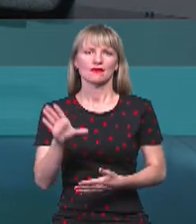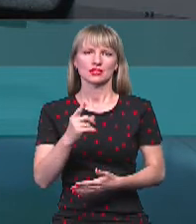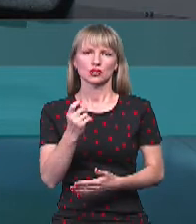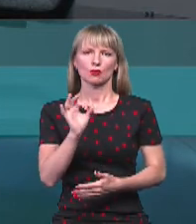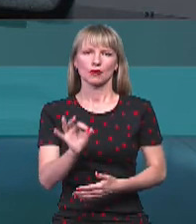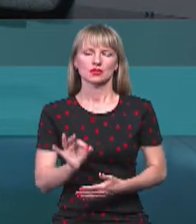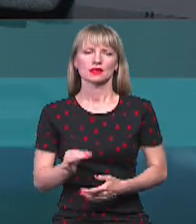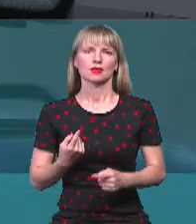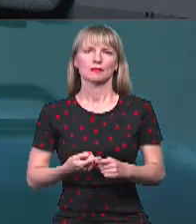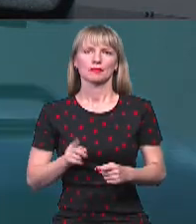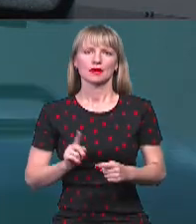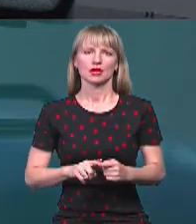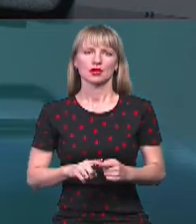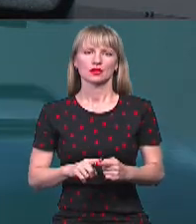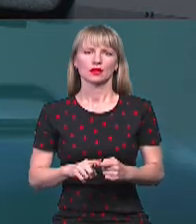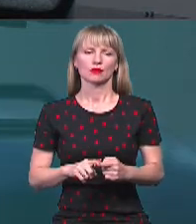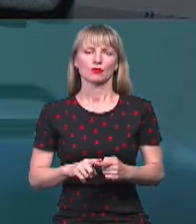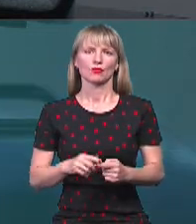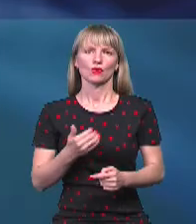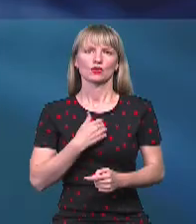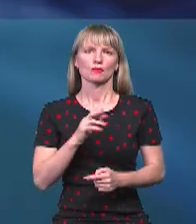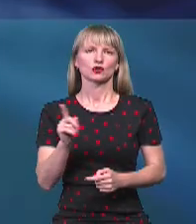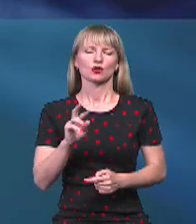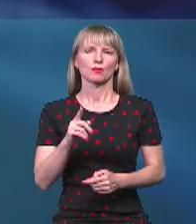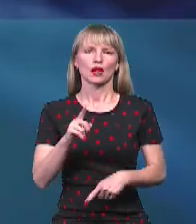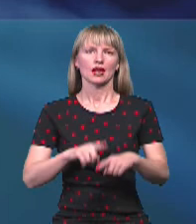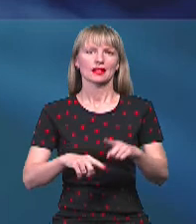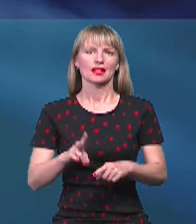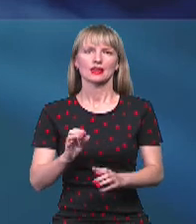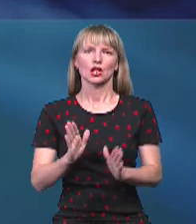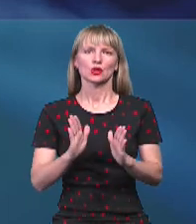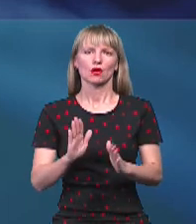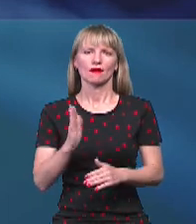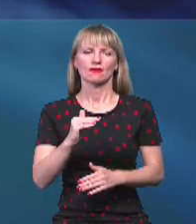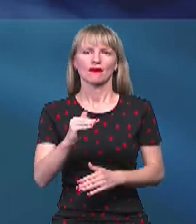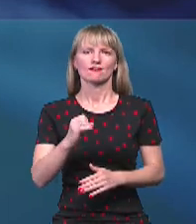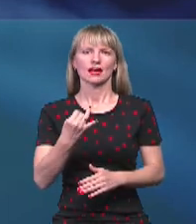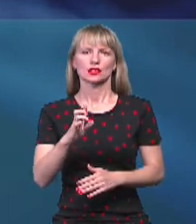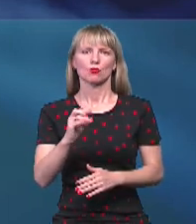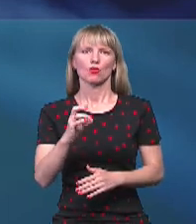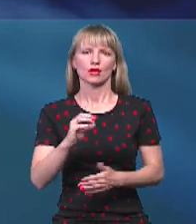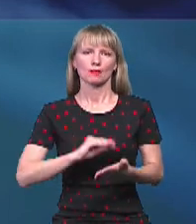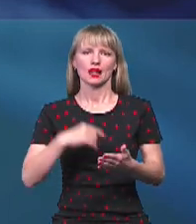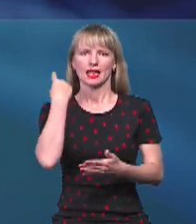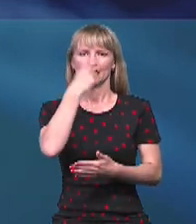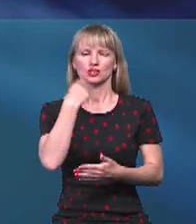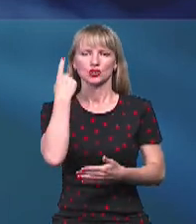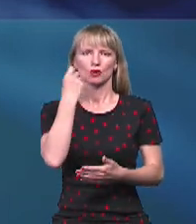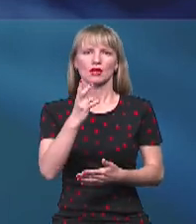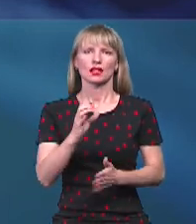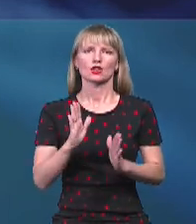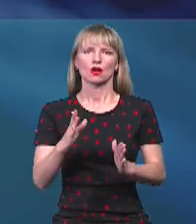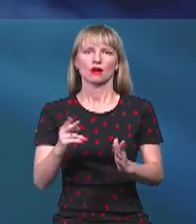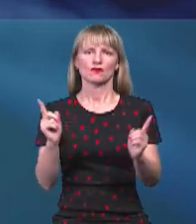100%. Поэтому хотелось бы, чтобы родители не только в Фейсбуке писали в личные сообщения, не только при